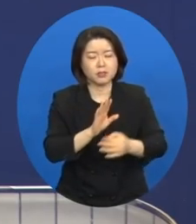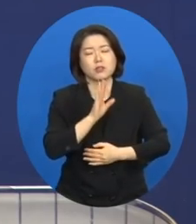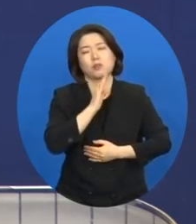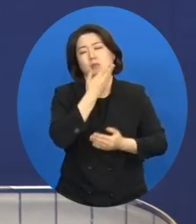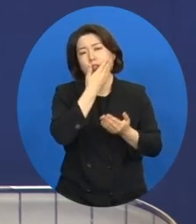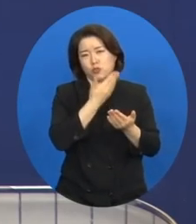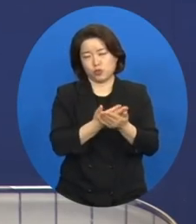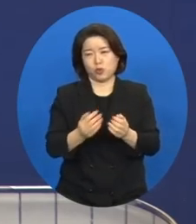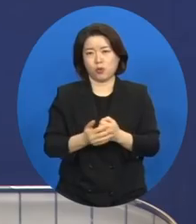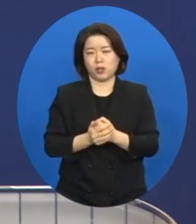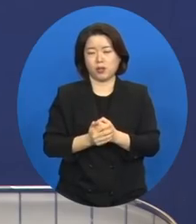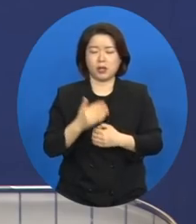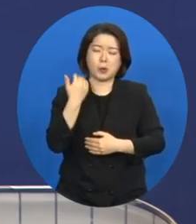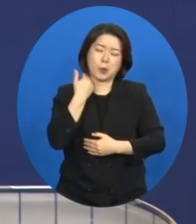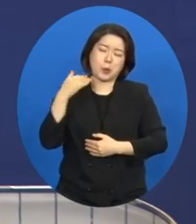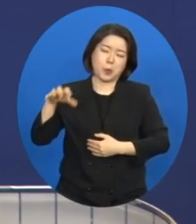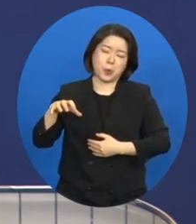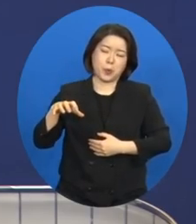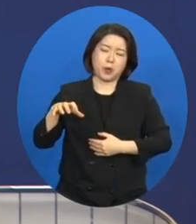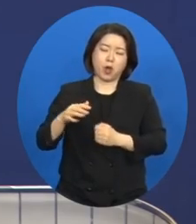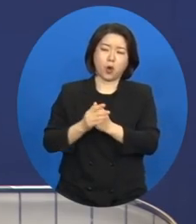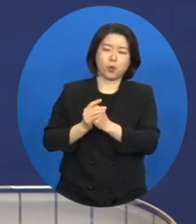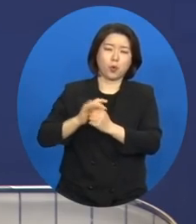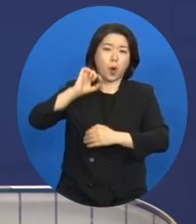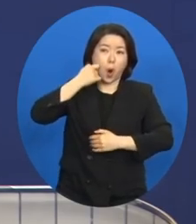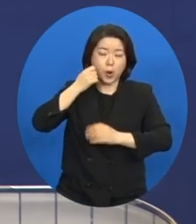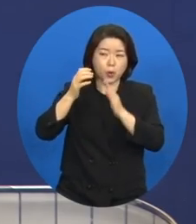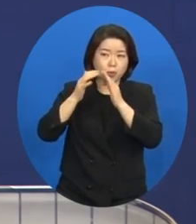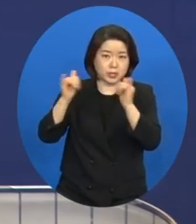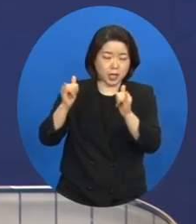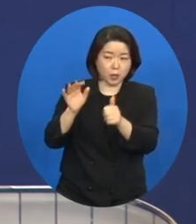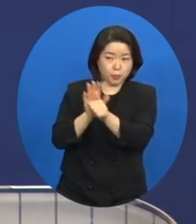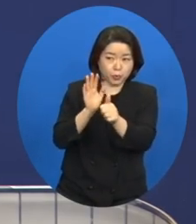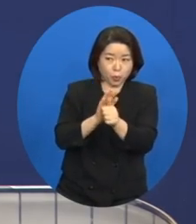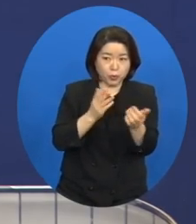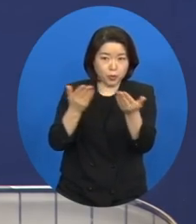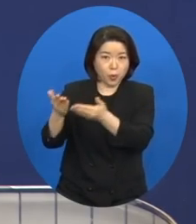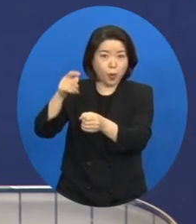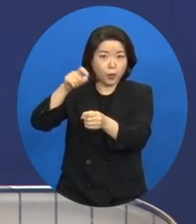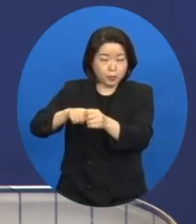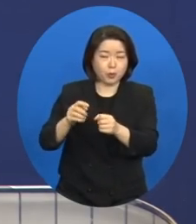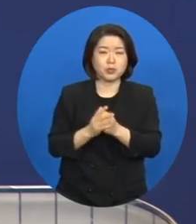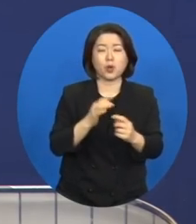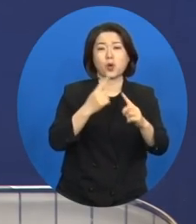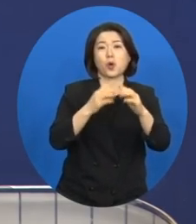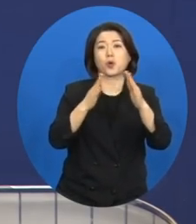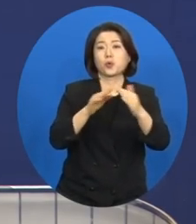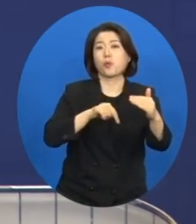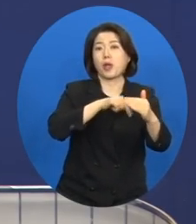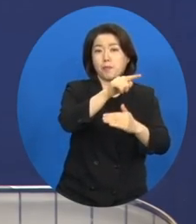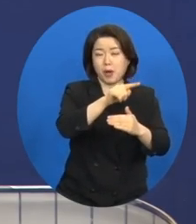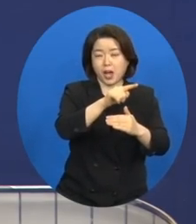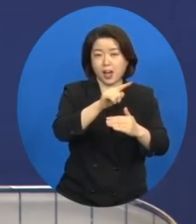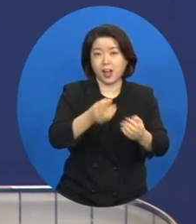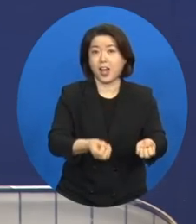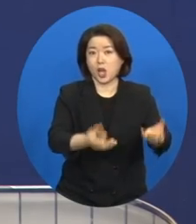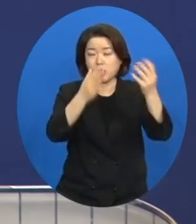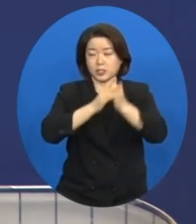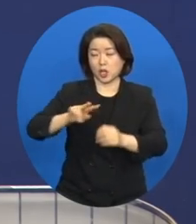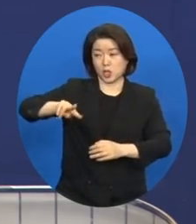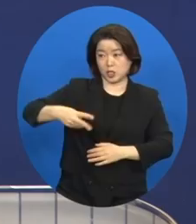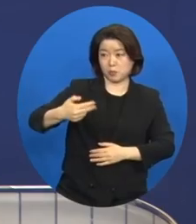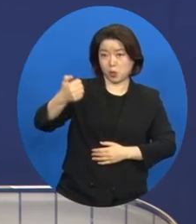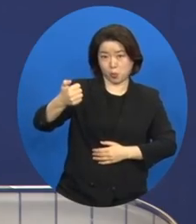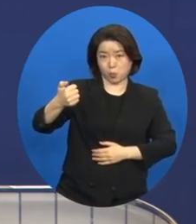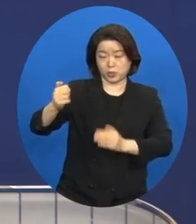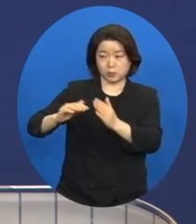소외되고 어려운 이들을 돕기로 한 이번에 교회 밖 성탄절 행사에 지금 250여 가정, 수백